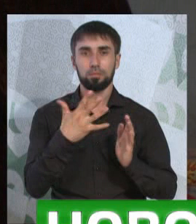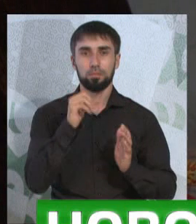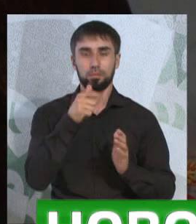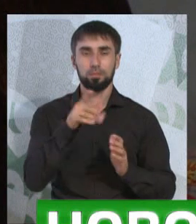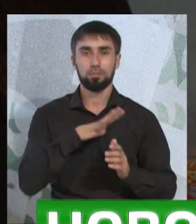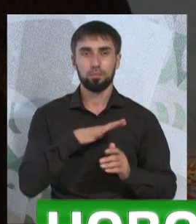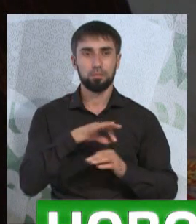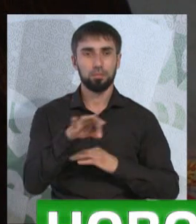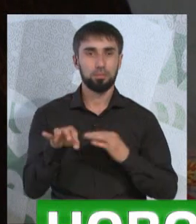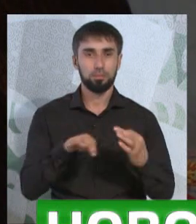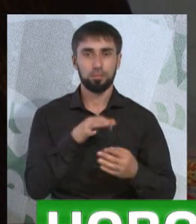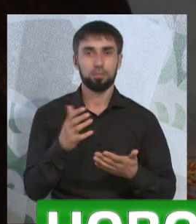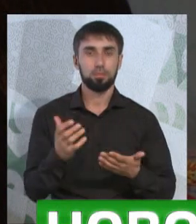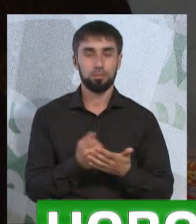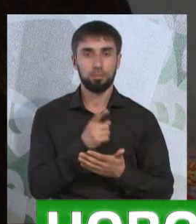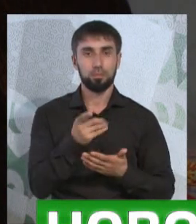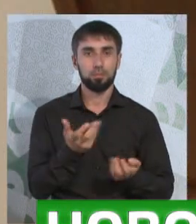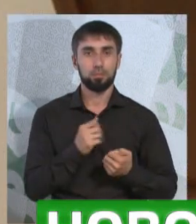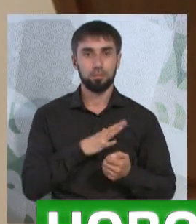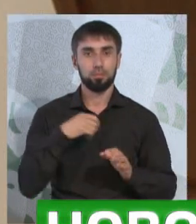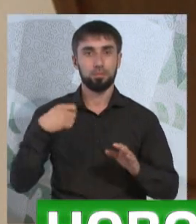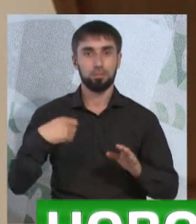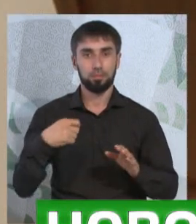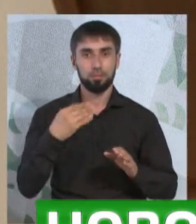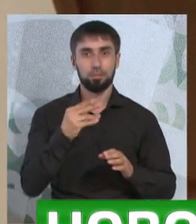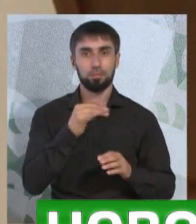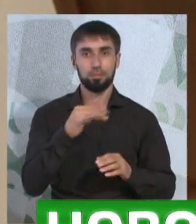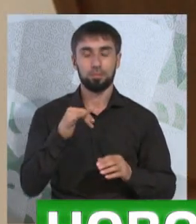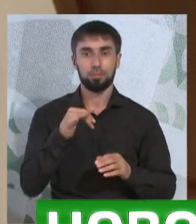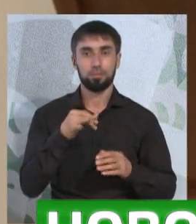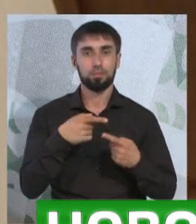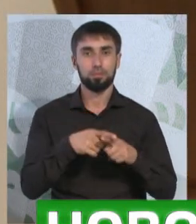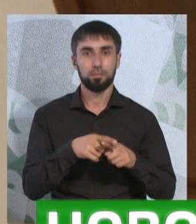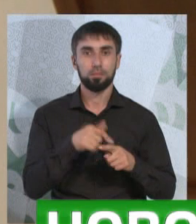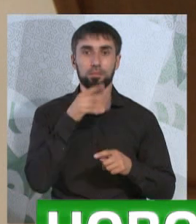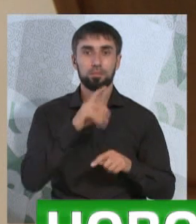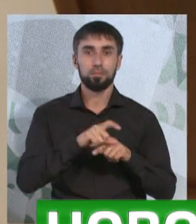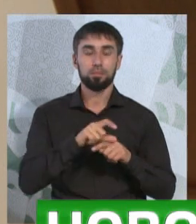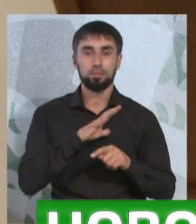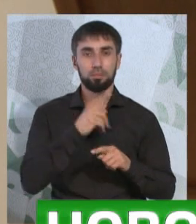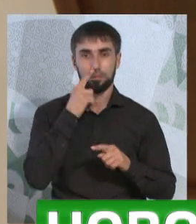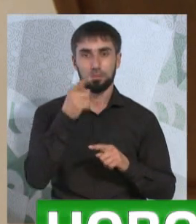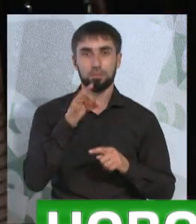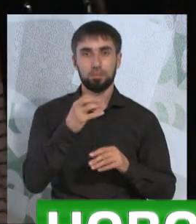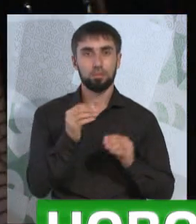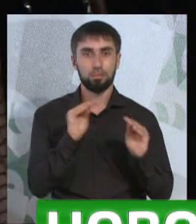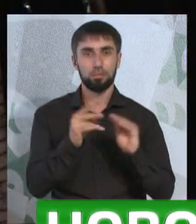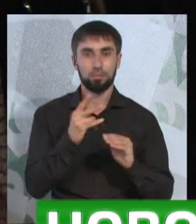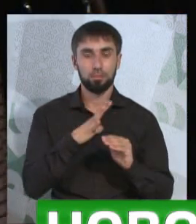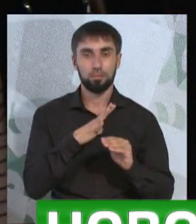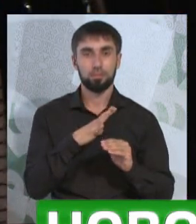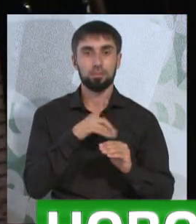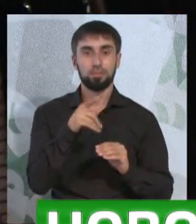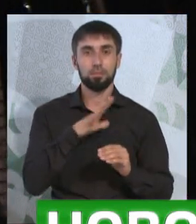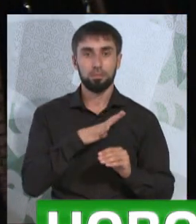настоящую швейную революцию. Он получил патент на машинку с челночным механизмом, которая, к слову, была далека от совершенства. Устранить